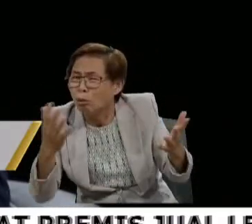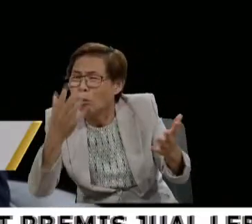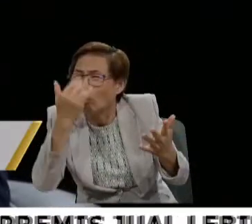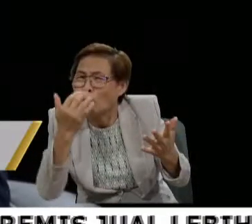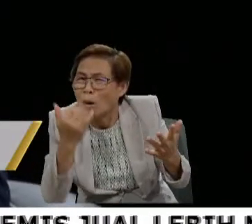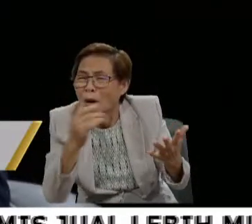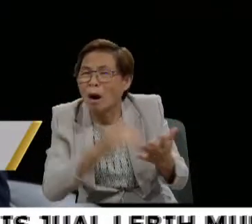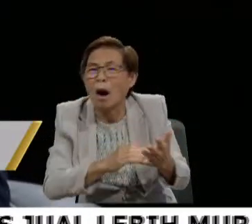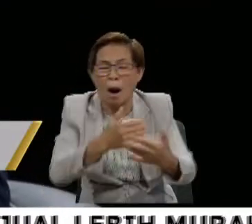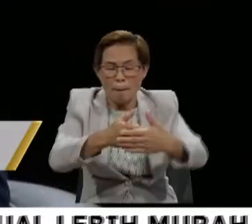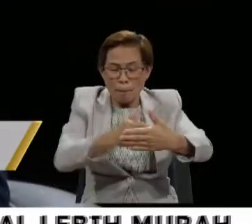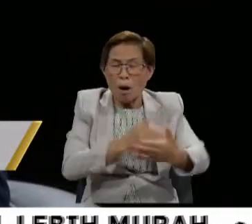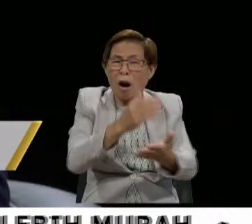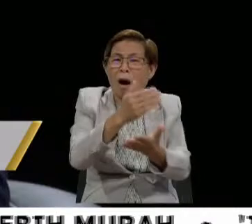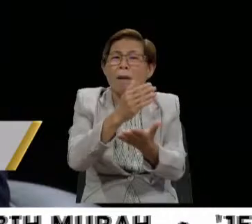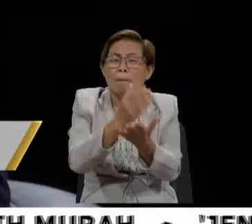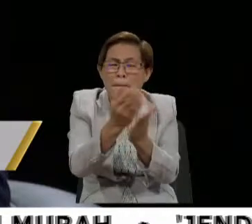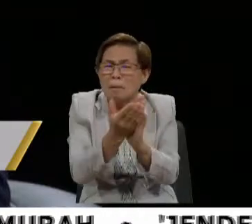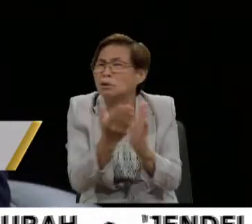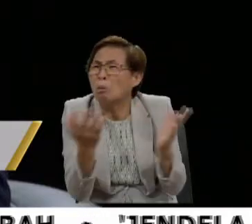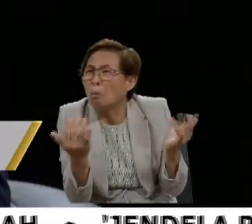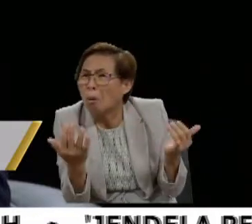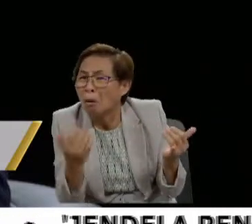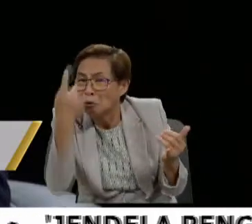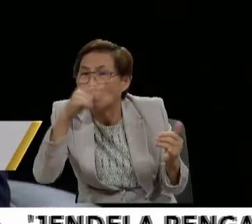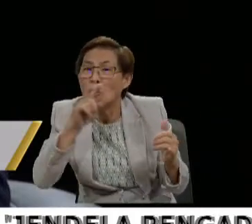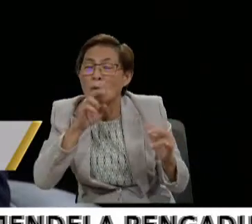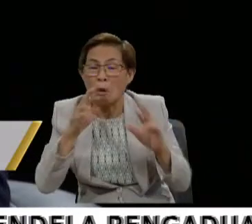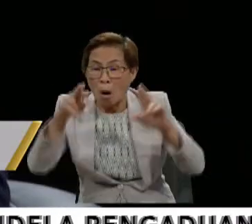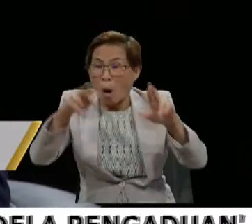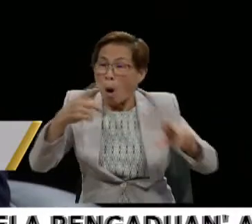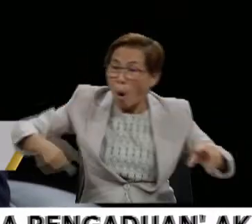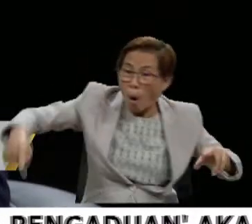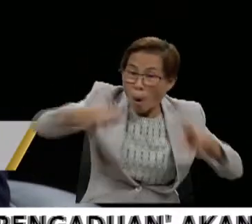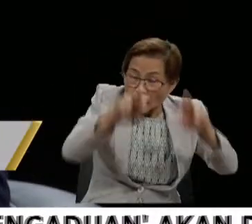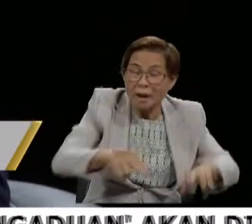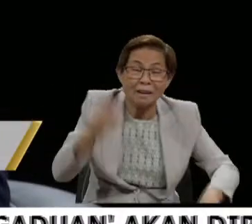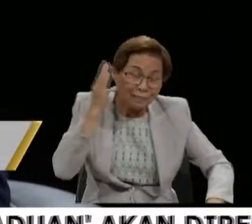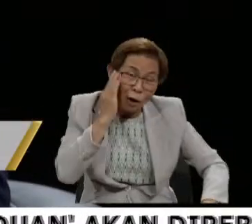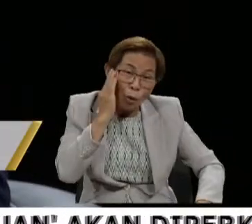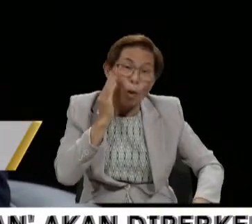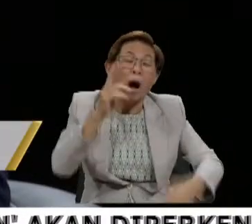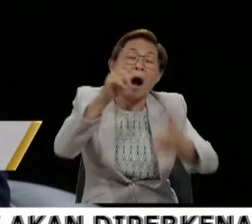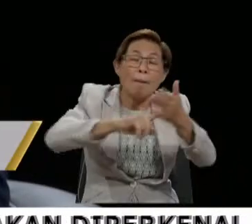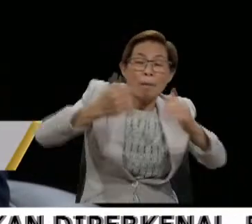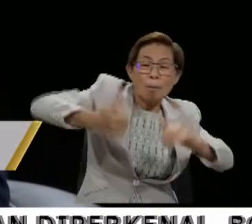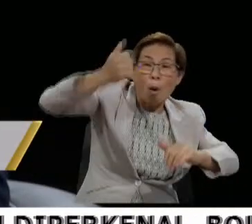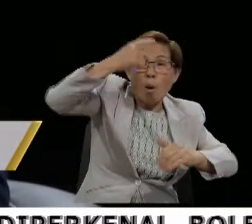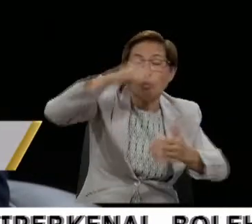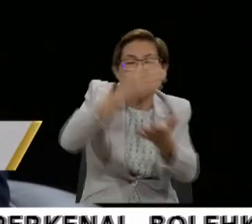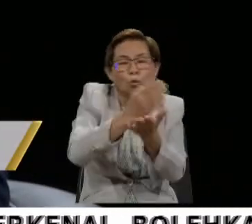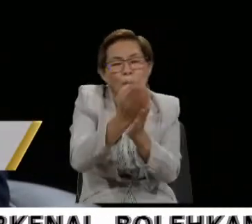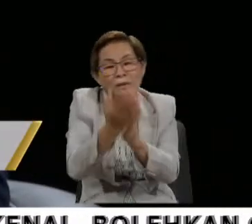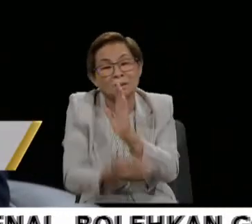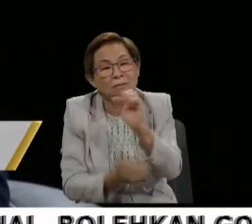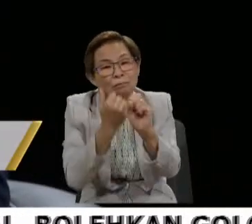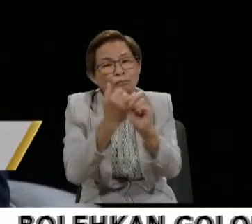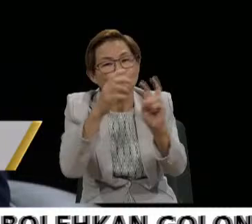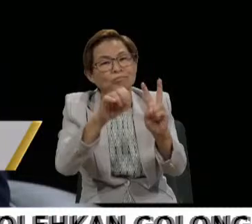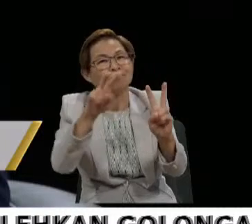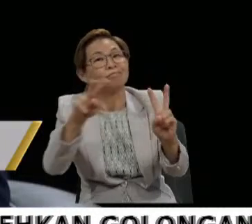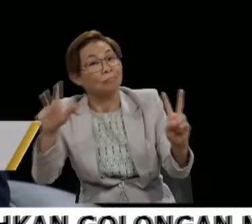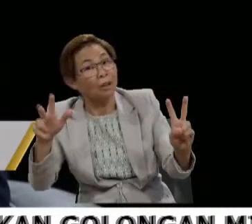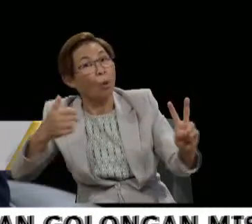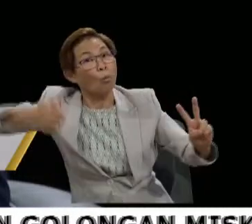kenyataan prabajat ini ialah untuk memastikan rakyat tahu Apa keutamaan kita untuk bajet tahun 2023